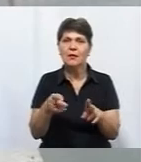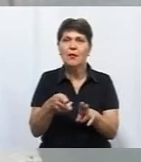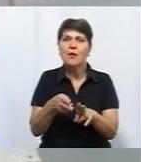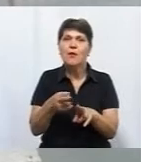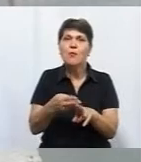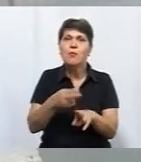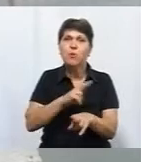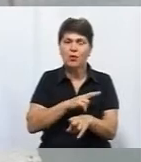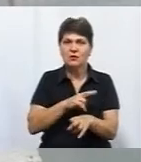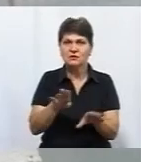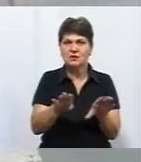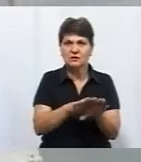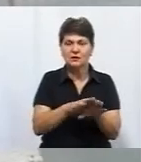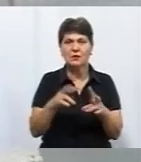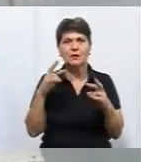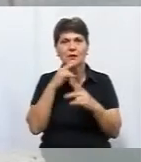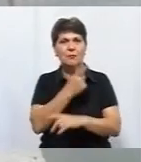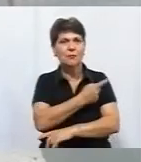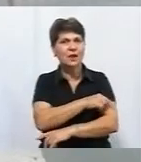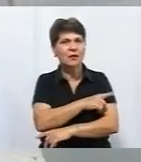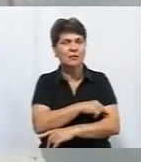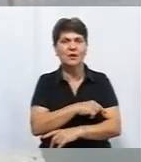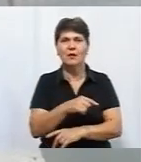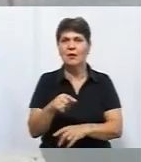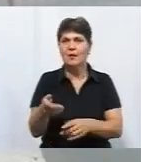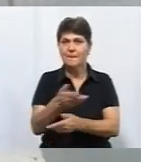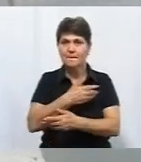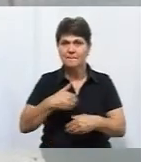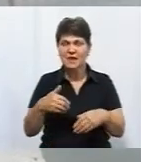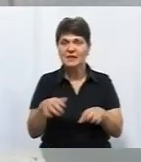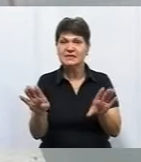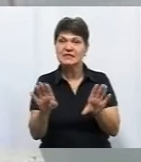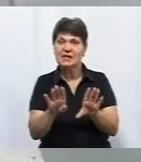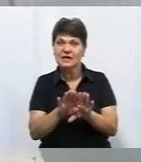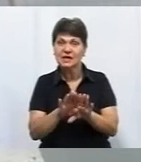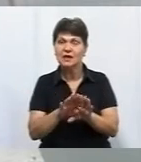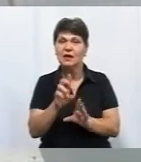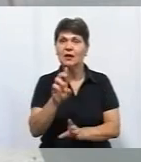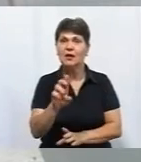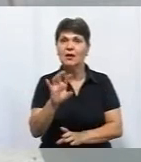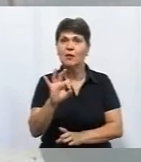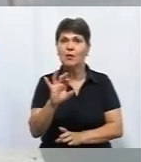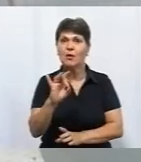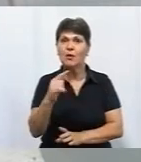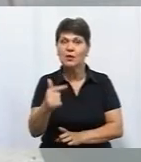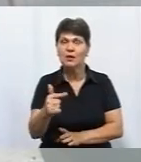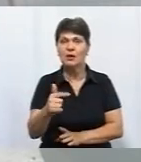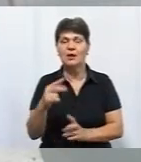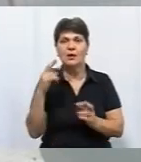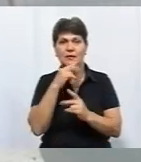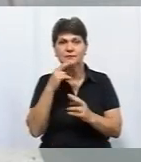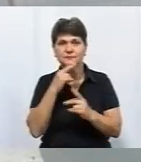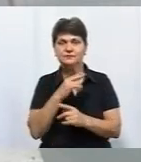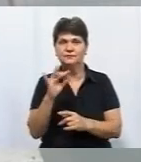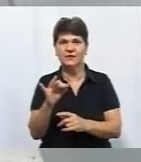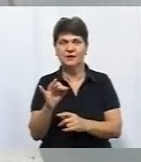деякі медикаменти або корм. Ми закривали борги і робили також закупки з кормами і ліками і відвозили